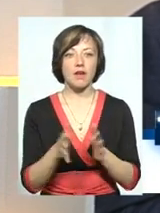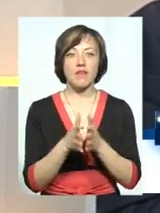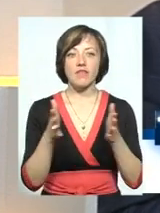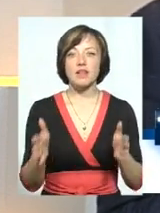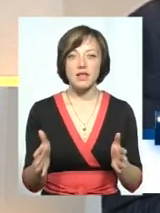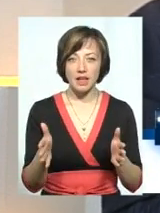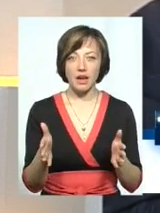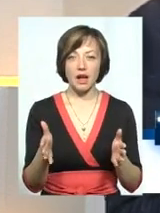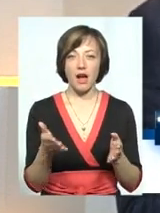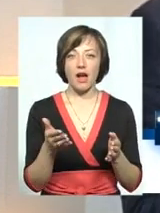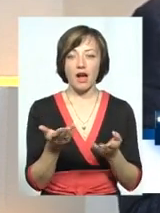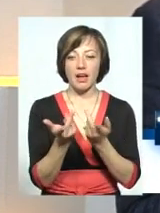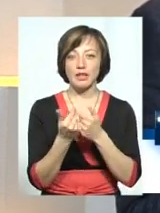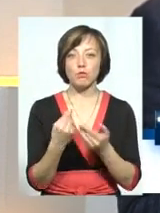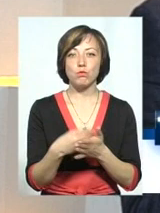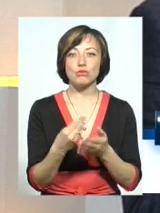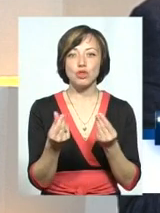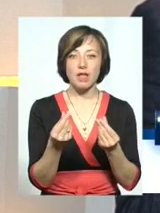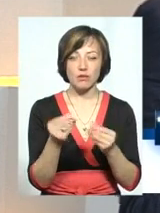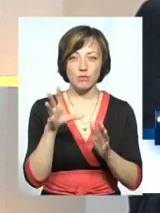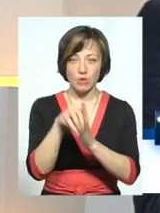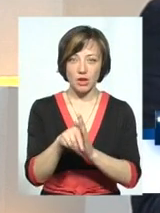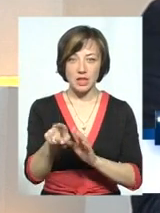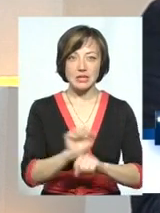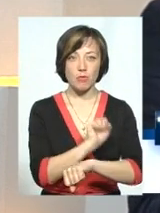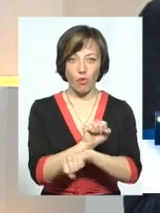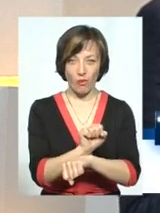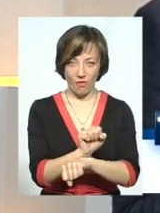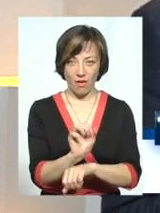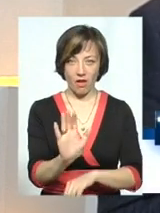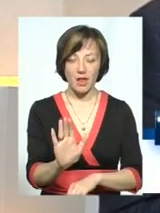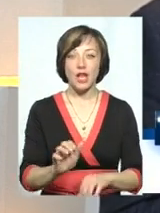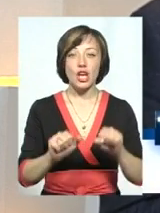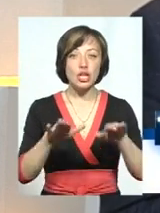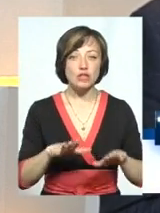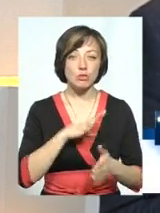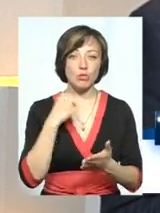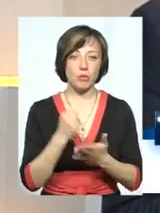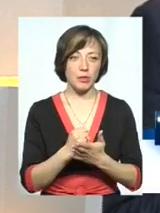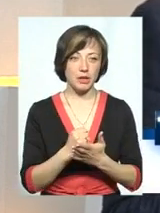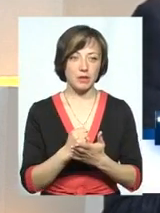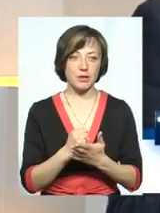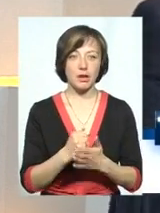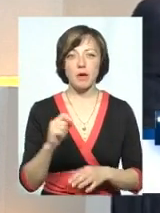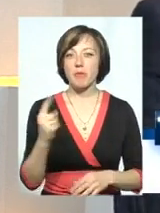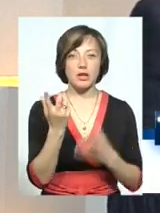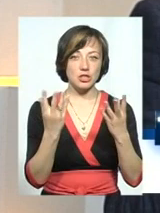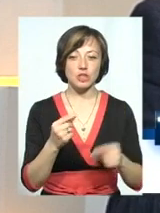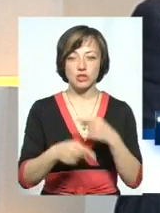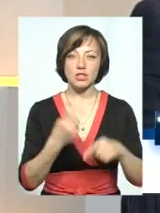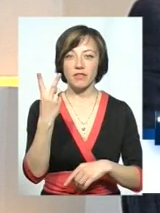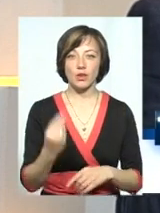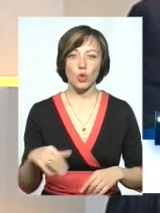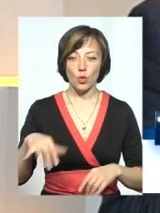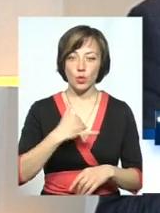кількість бюджетів компаній були на рахунках компаній, які заблокували. І рішення було прийнято, здається, в перший день, і через два дні у нас